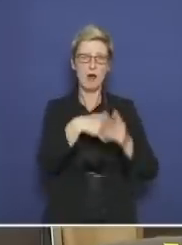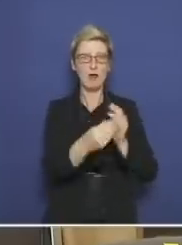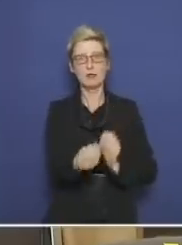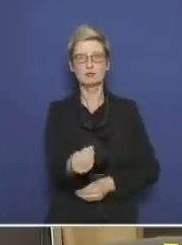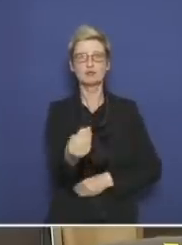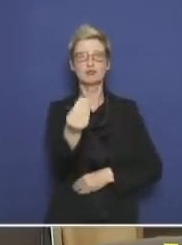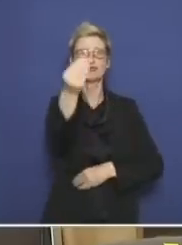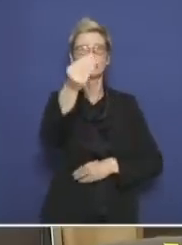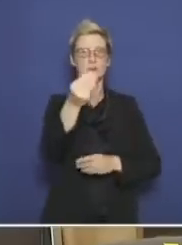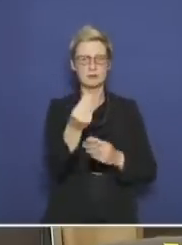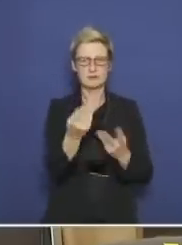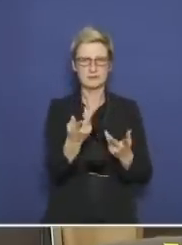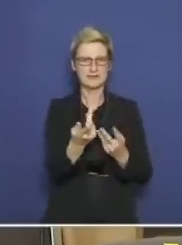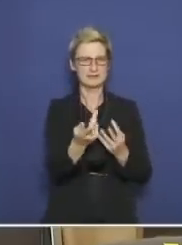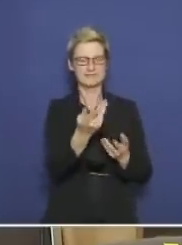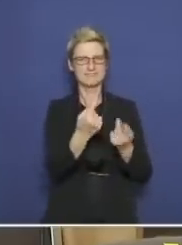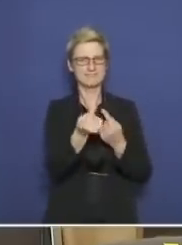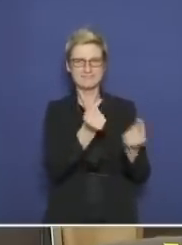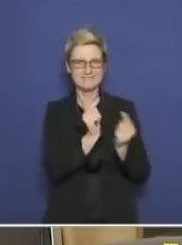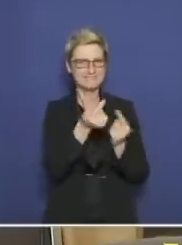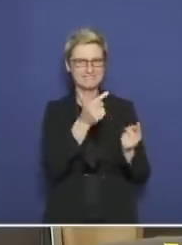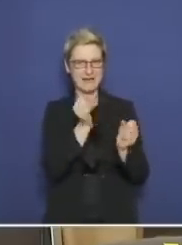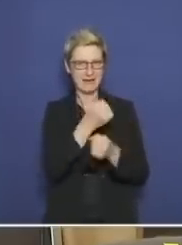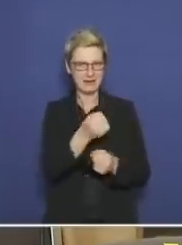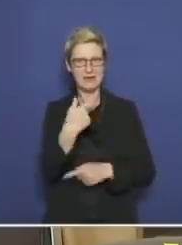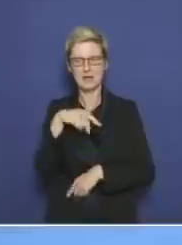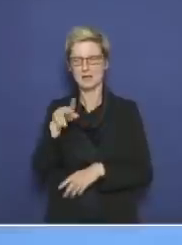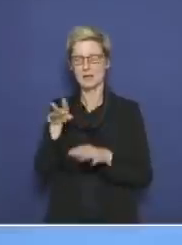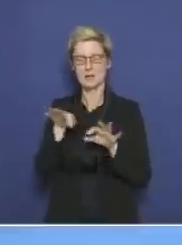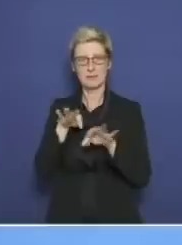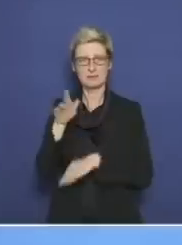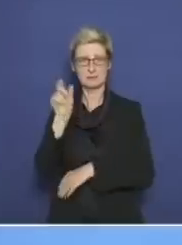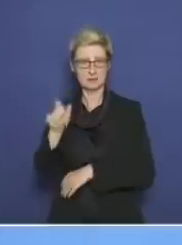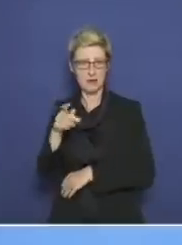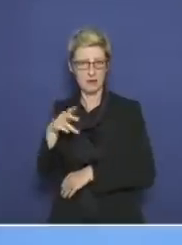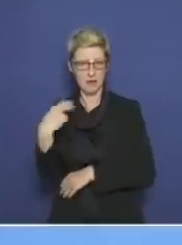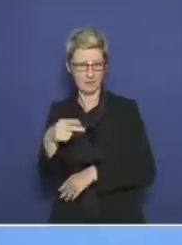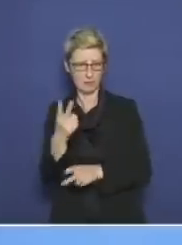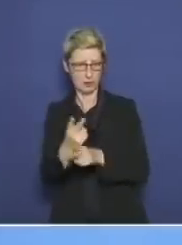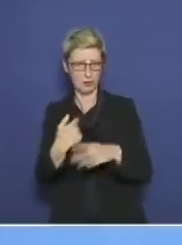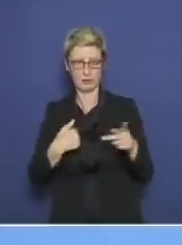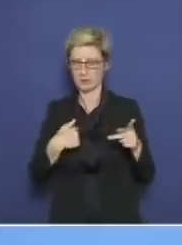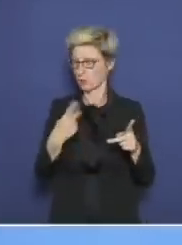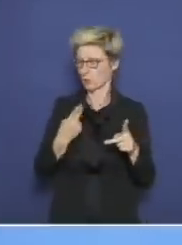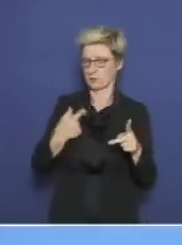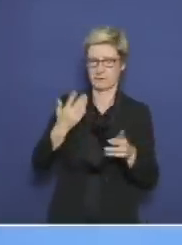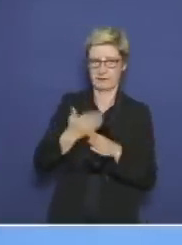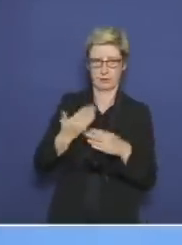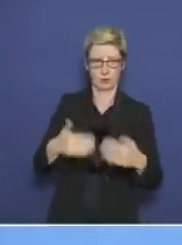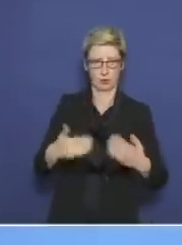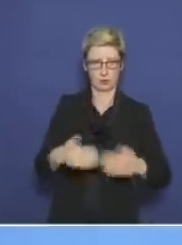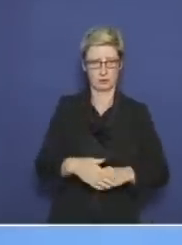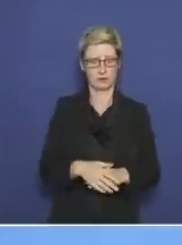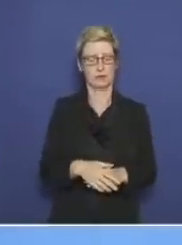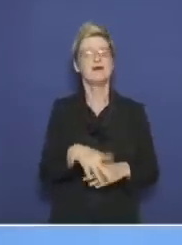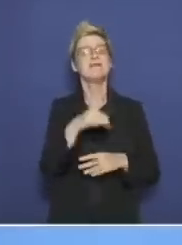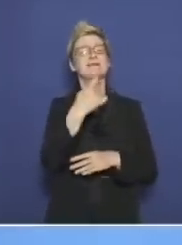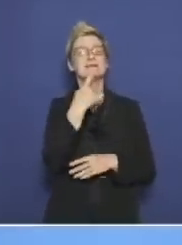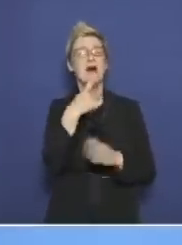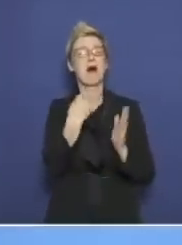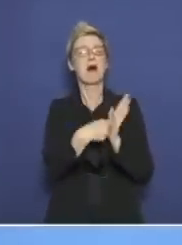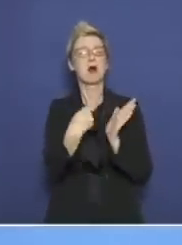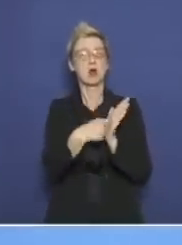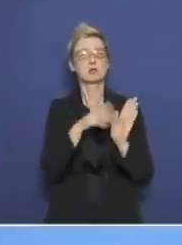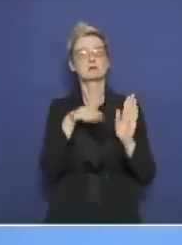Minister antwortet. Okay? Danke. War ja auch noch mittendrin. Was die Frage der Sachkosten angeht, gibt es ja